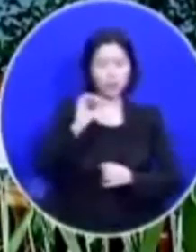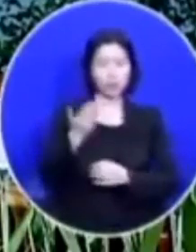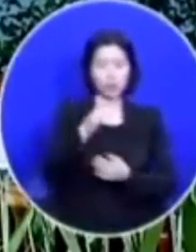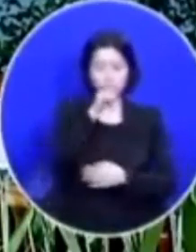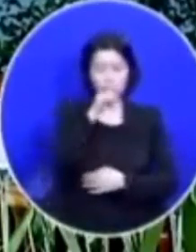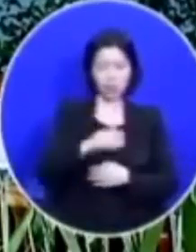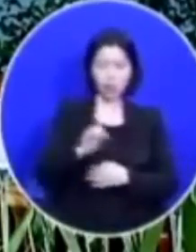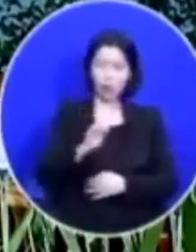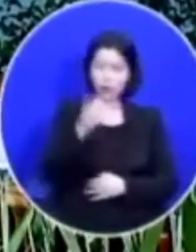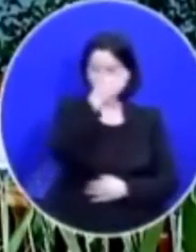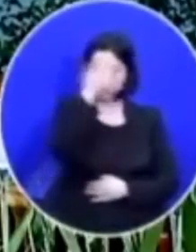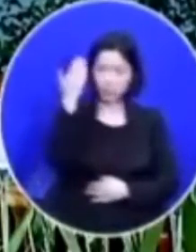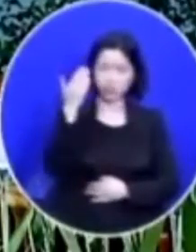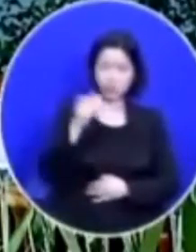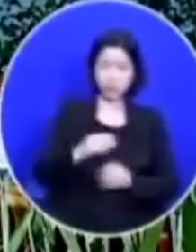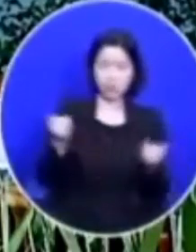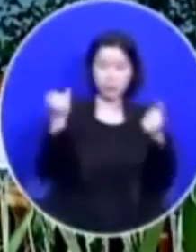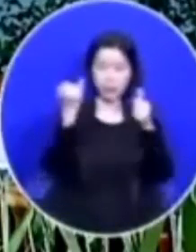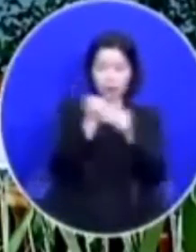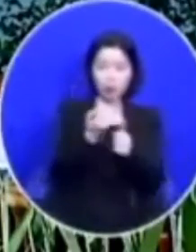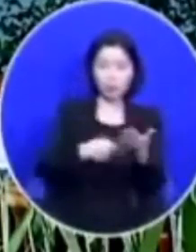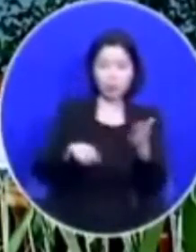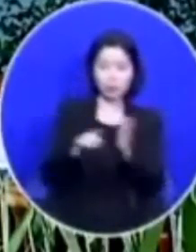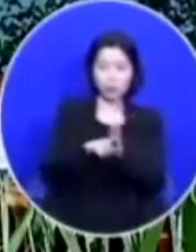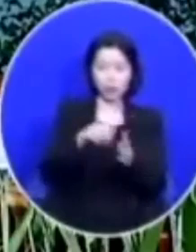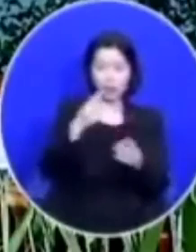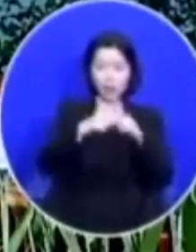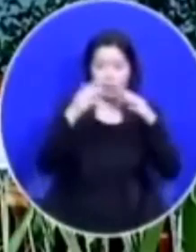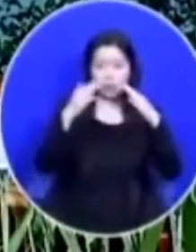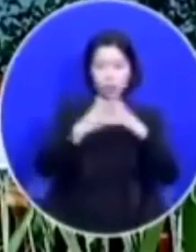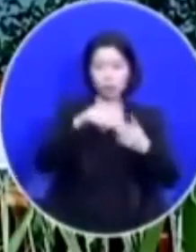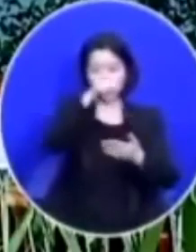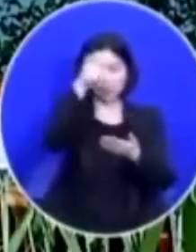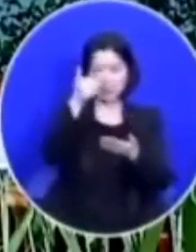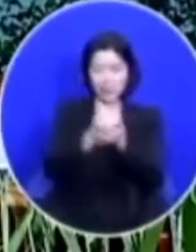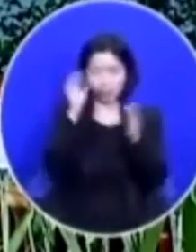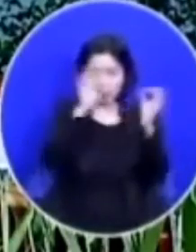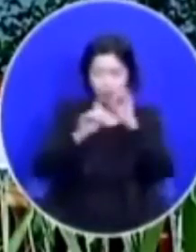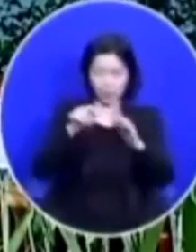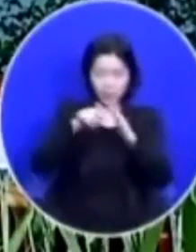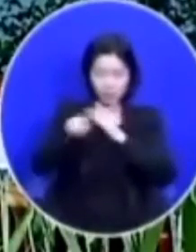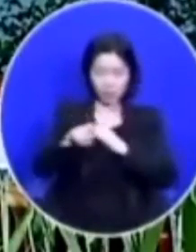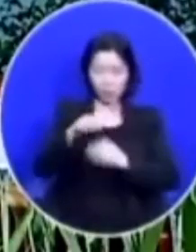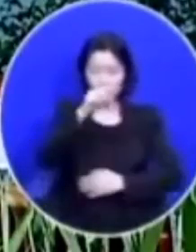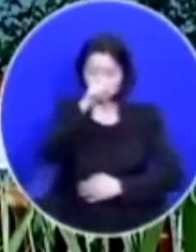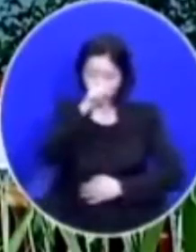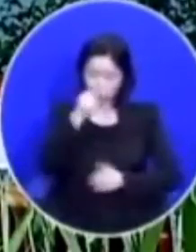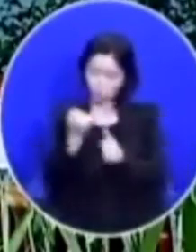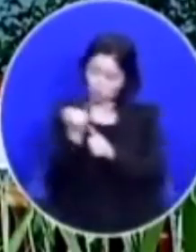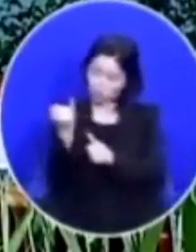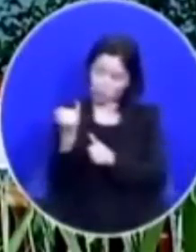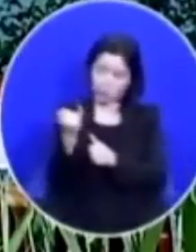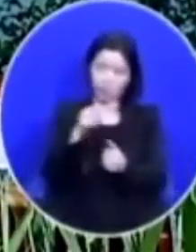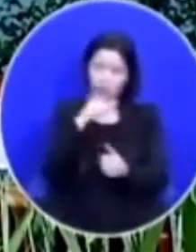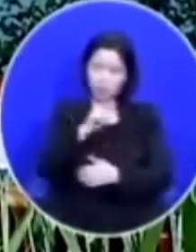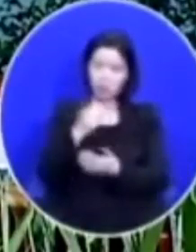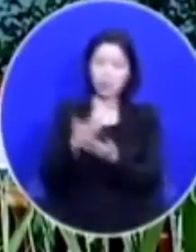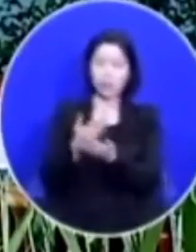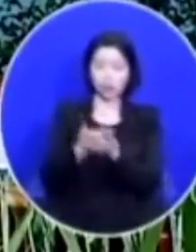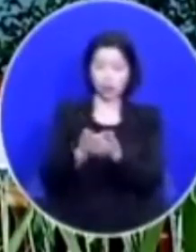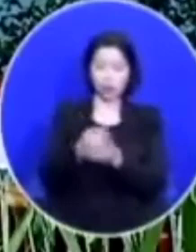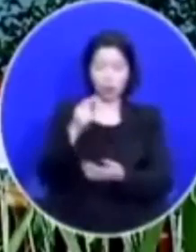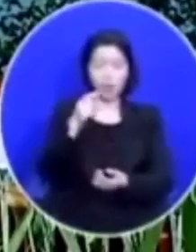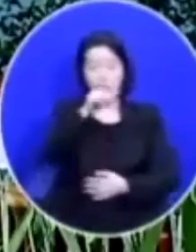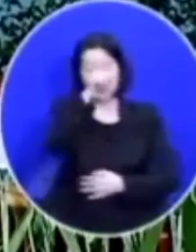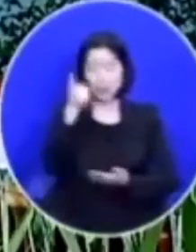어떤 청년이 결혼하기 위하여 교회 장로님께 찾아가서 좋은 신부 소개해 달라고 했습니다 장로님이 무루